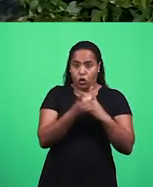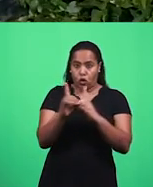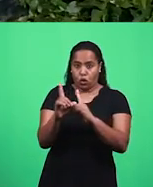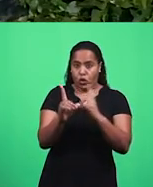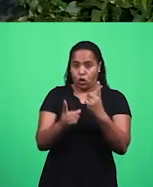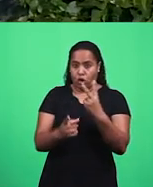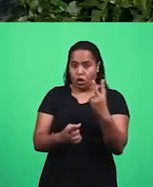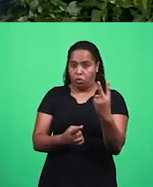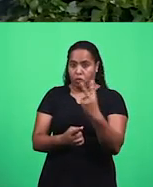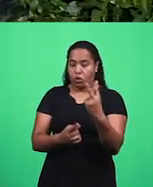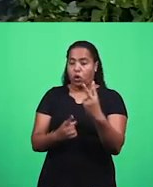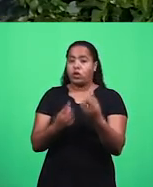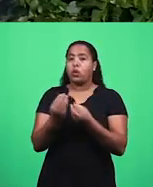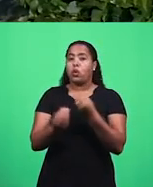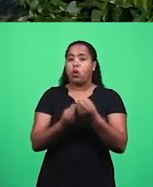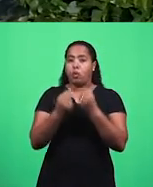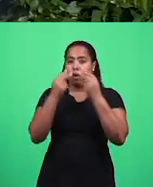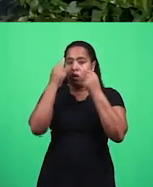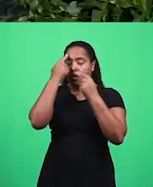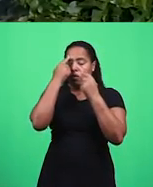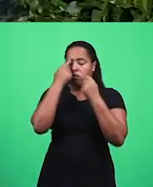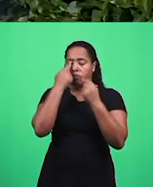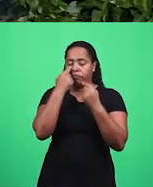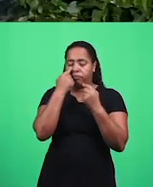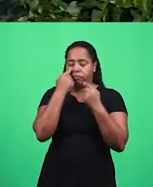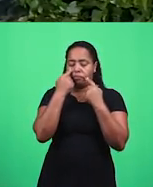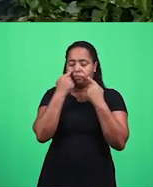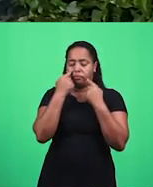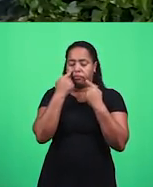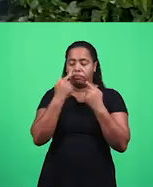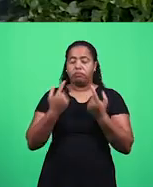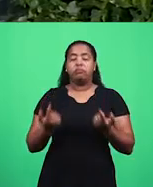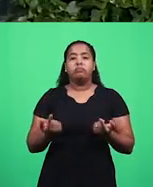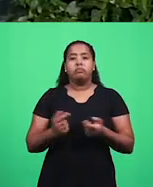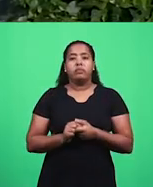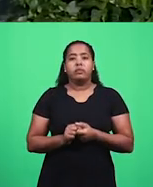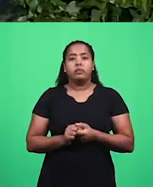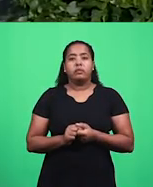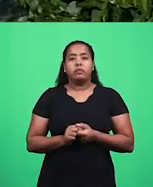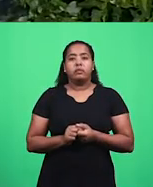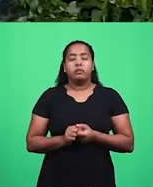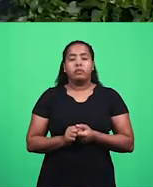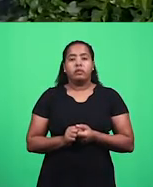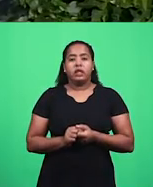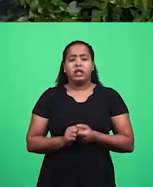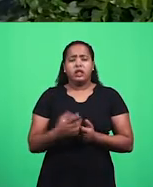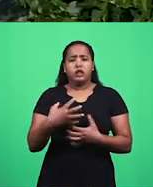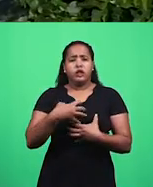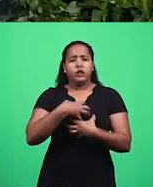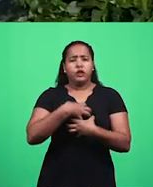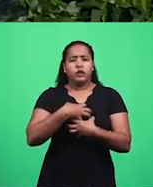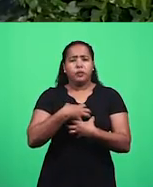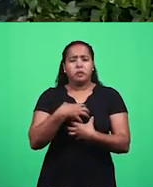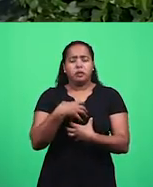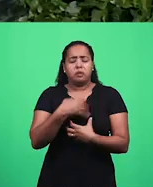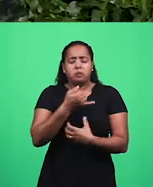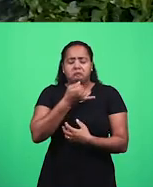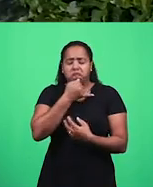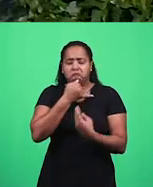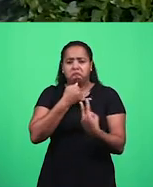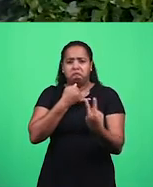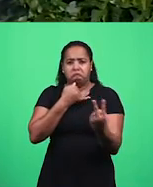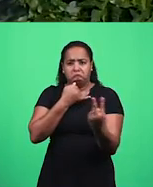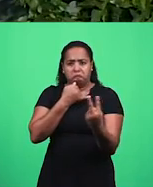глаза этих учеников были удержаны, да, как будто кто-то удерживал в глаза их. И они